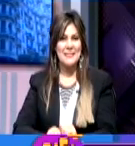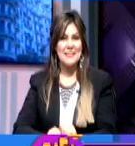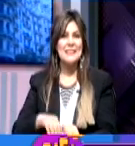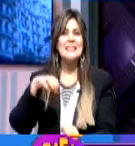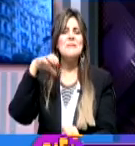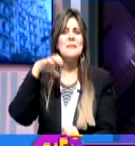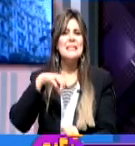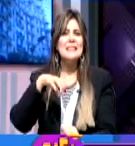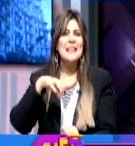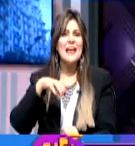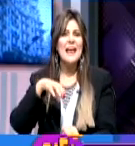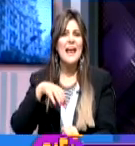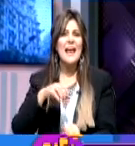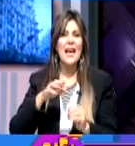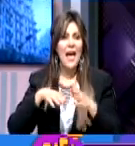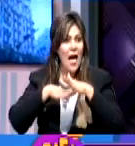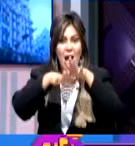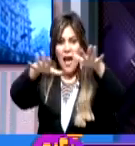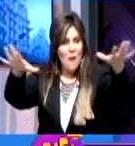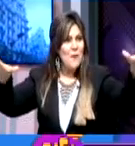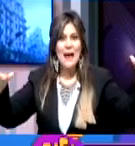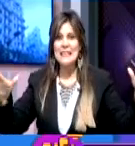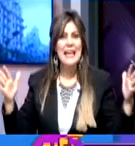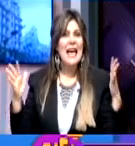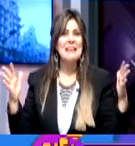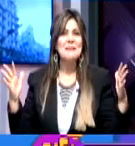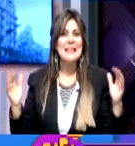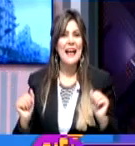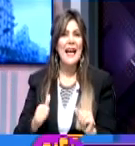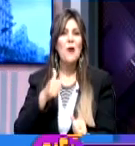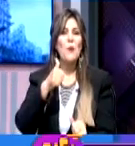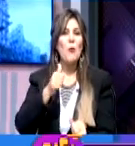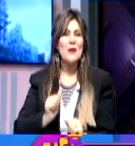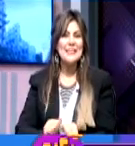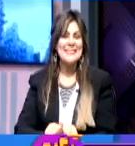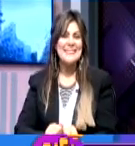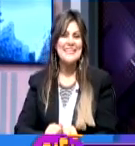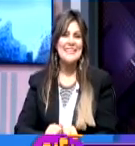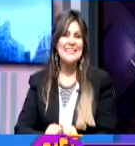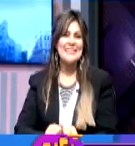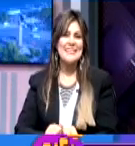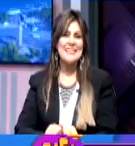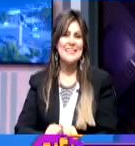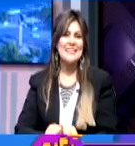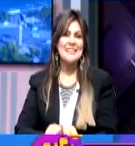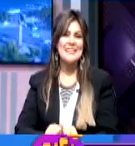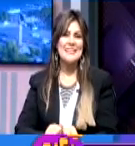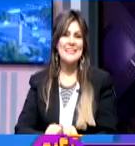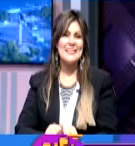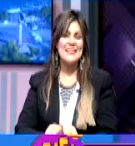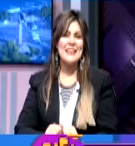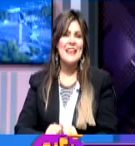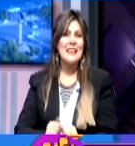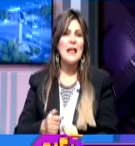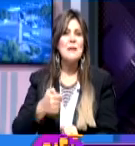مدينه يمكن مساحتها اكتر من يعني لو خدنا مثلا